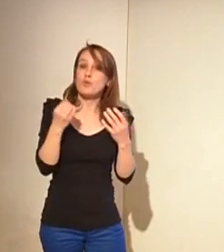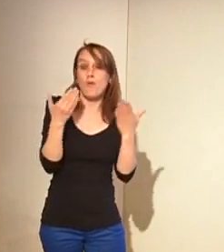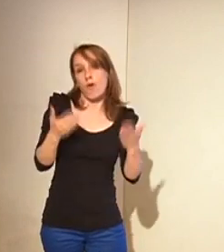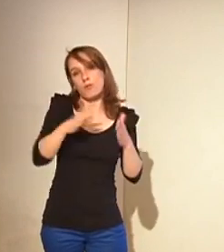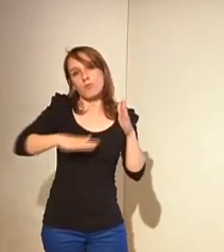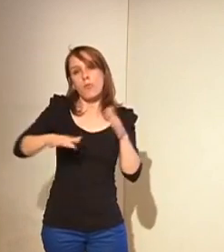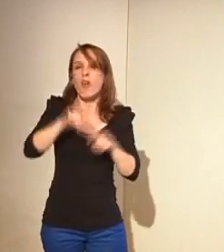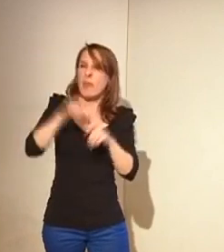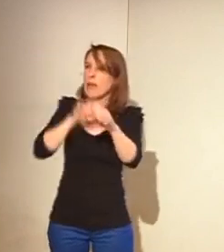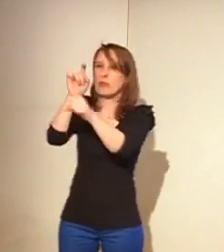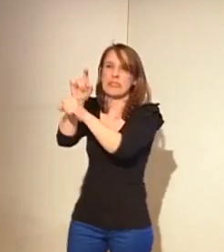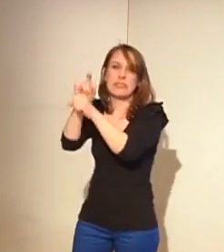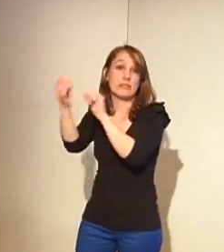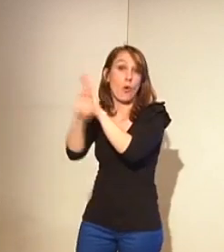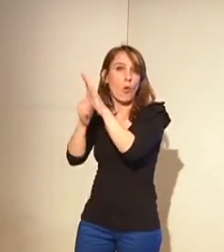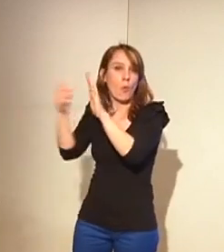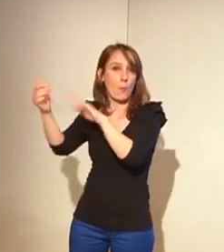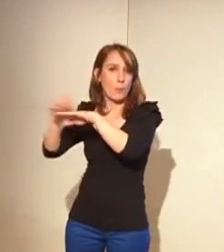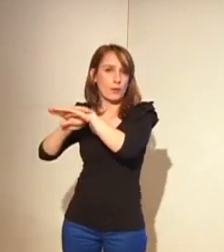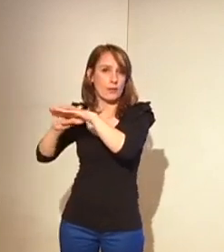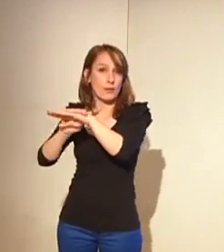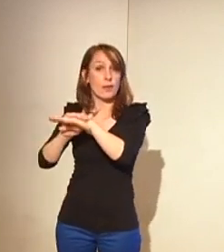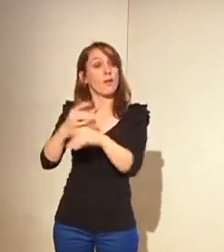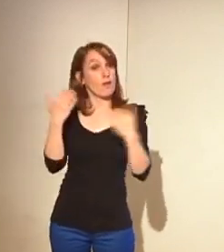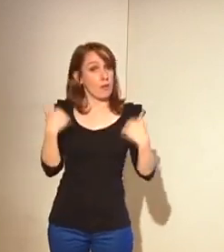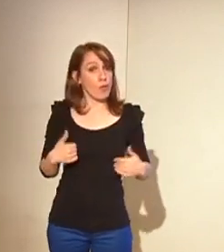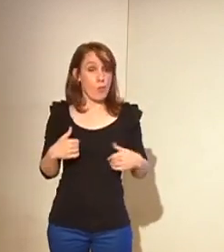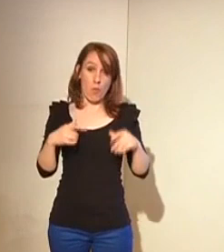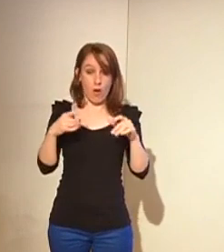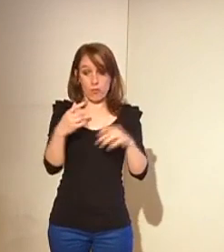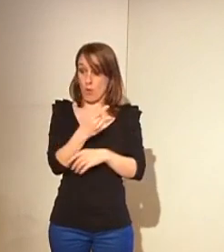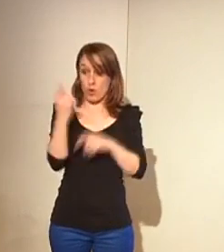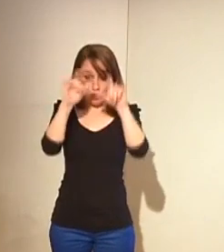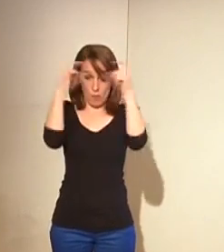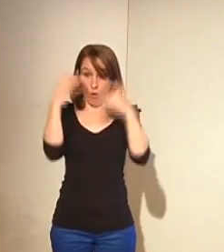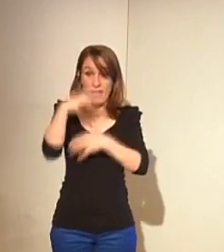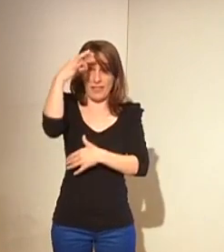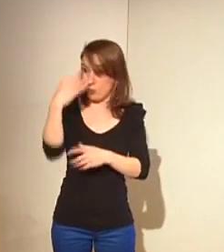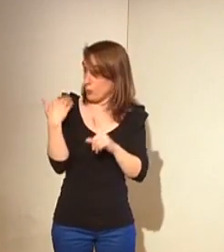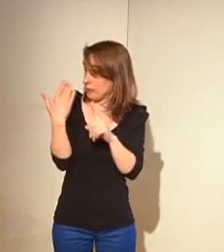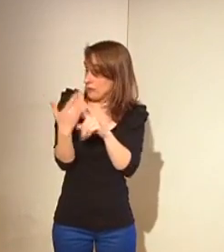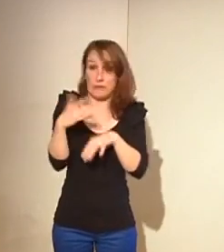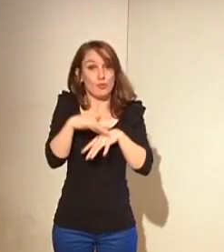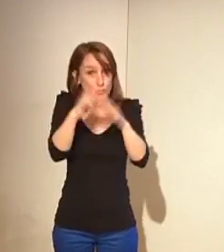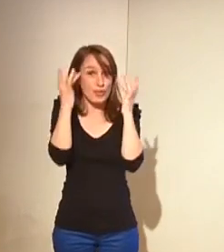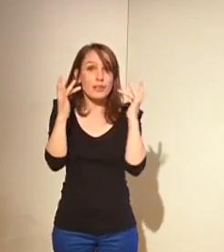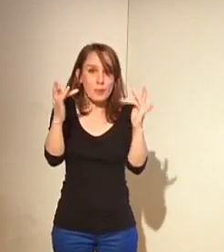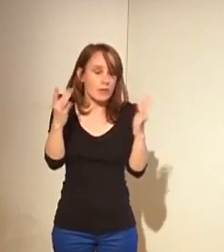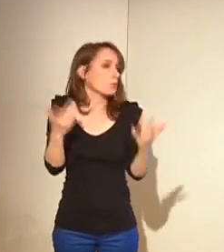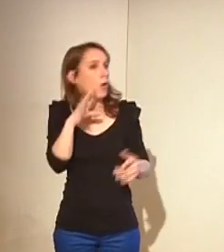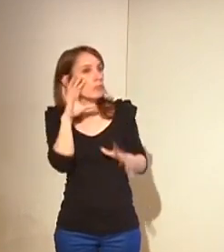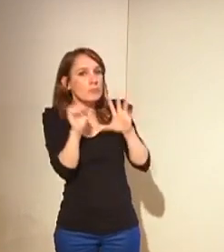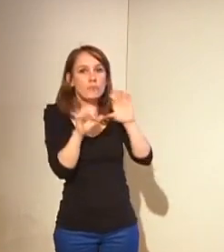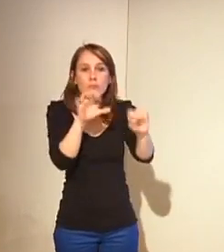dénigré je peux vous dire Monsieur le Maire avec l'expérience du seul mandat d'élu que j'ai assuré que j'ai constaté que la grande